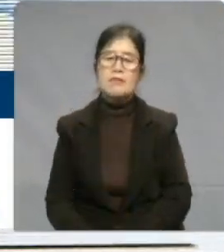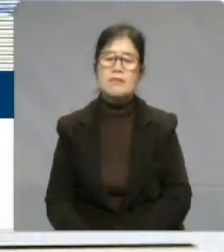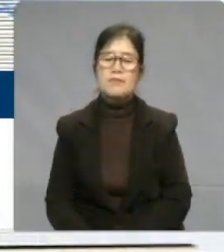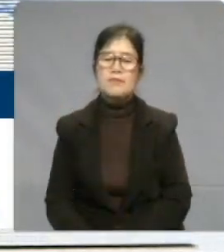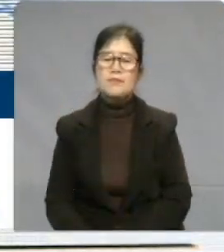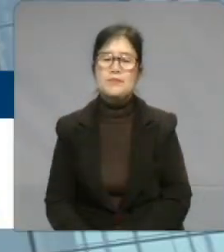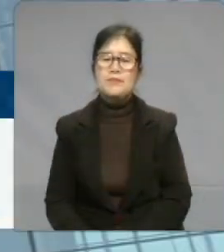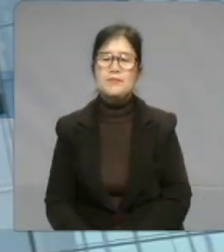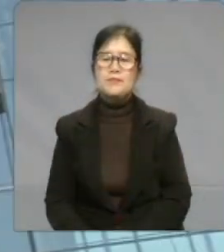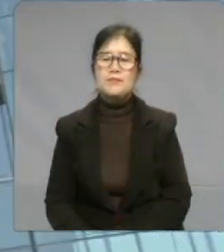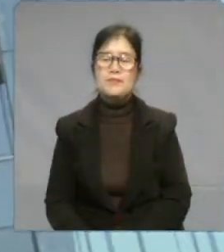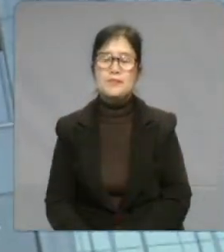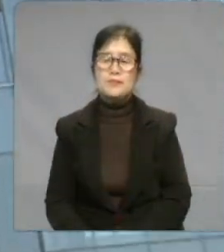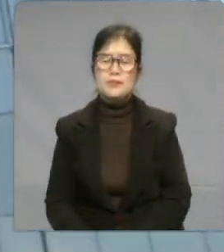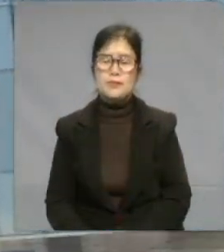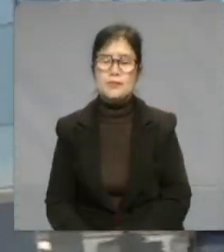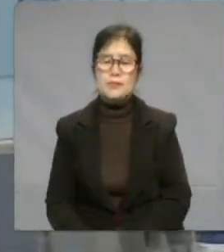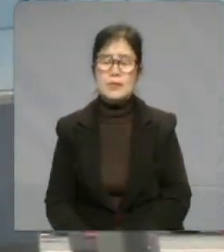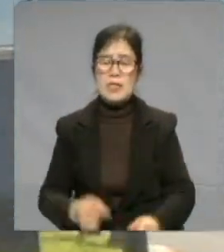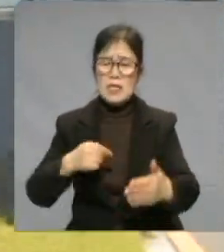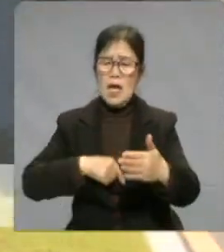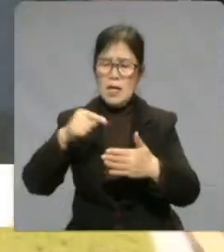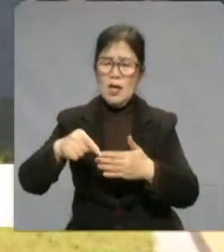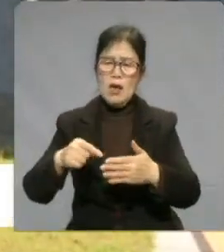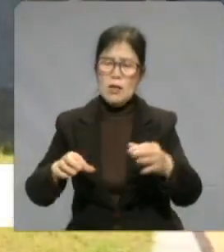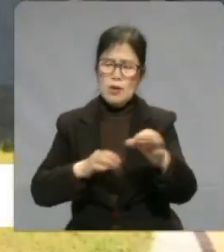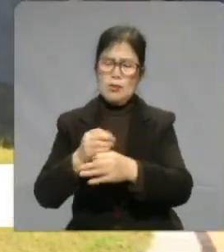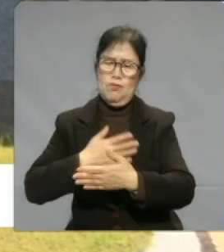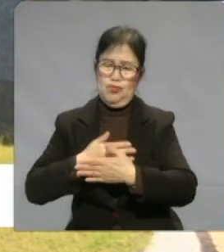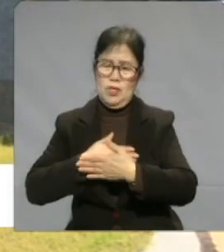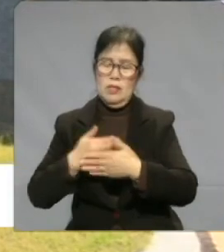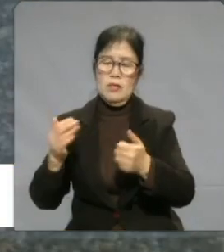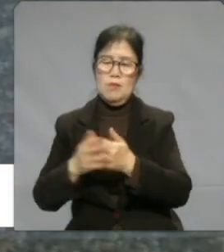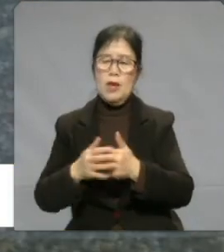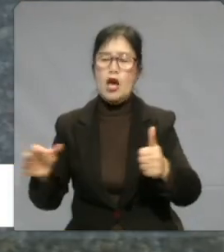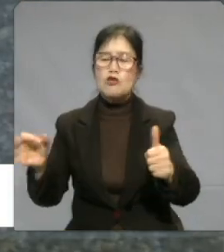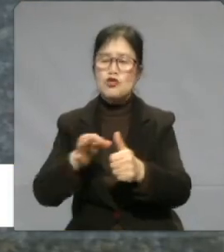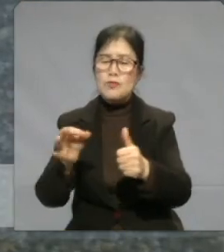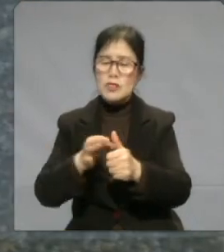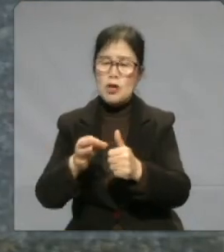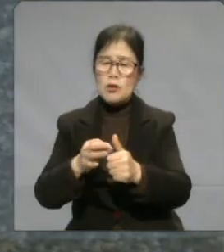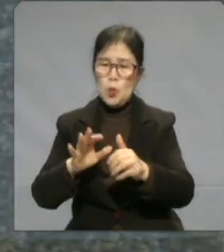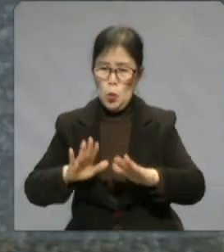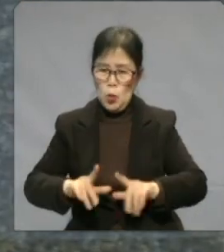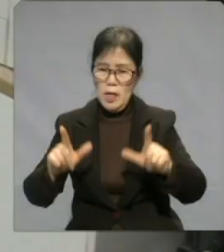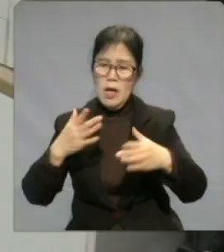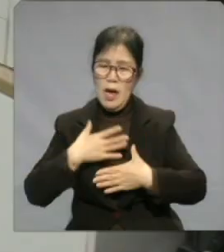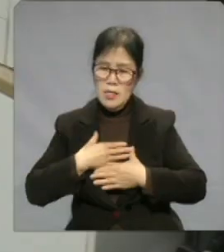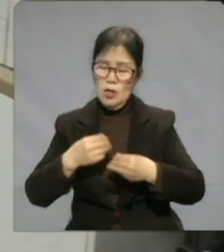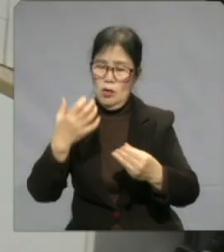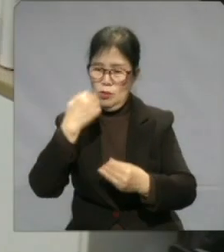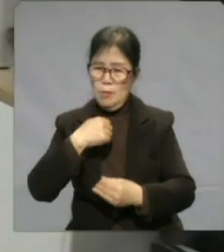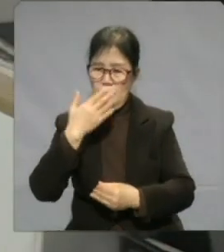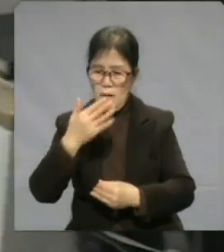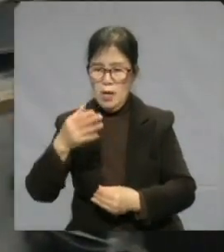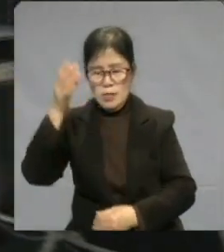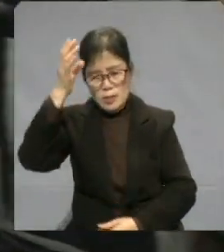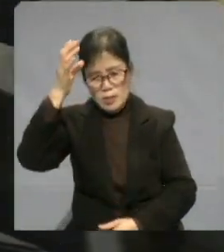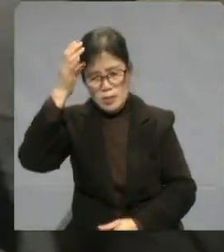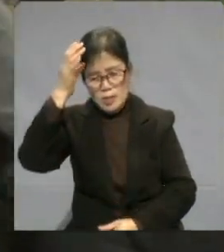없는 것이고 불안한 대내외 경제 학제 속에 국민연금이 올해도 안정적인 수익을 낼 수 있을지 기대가